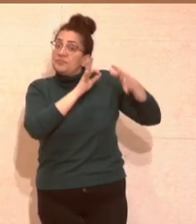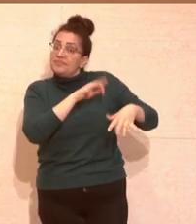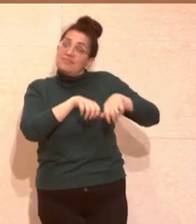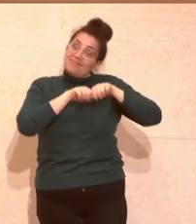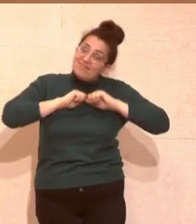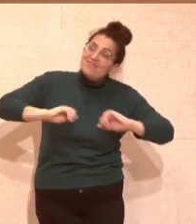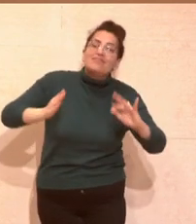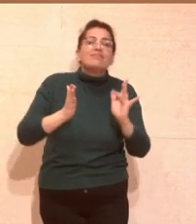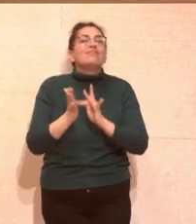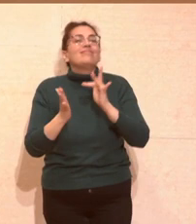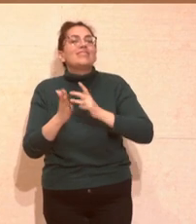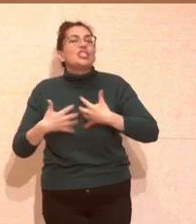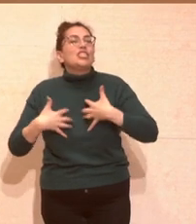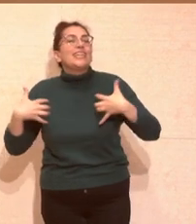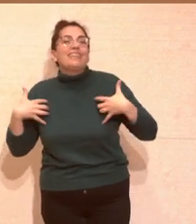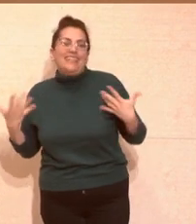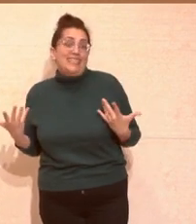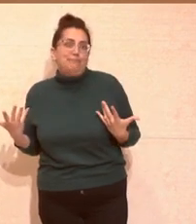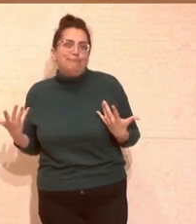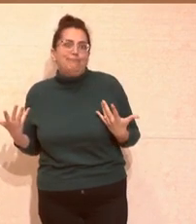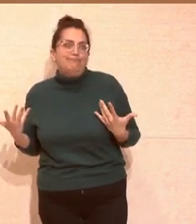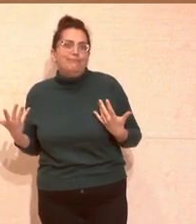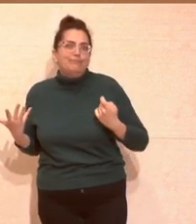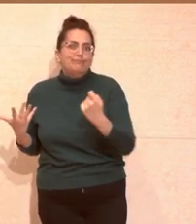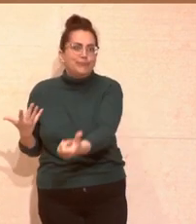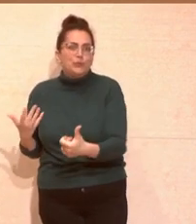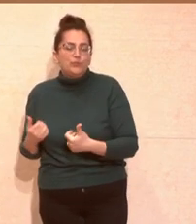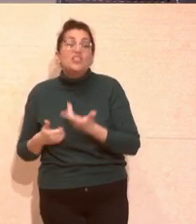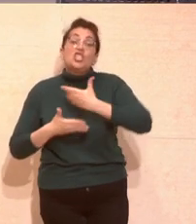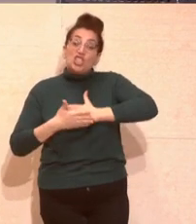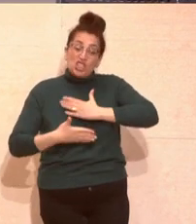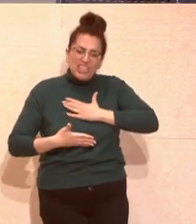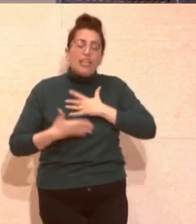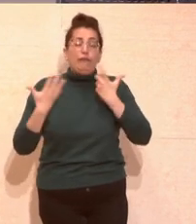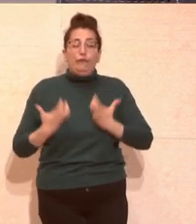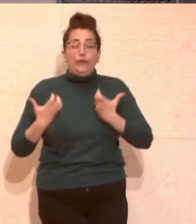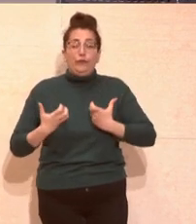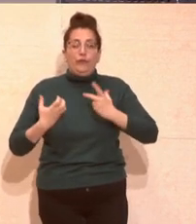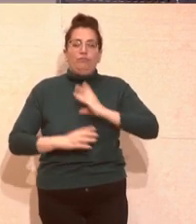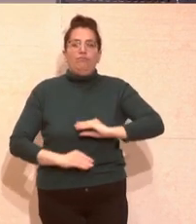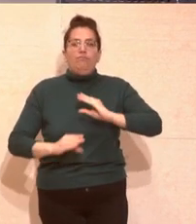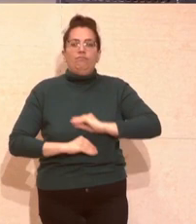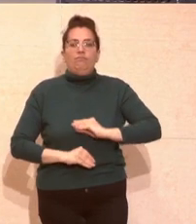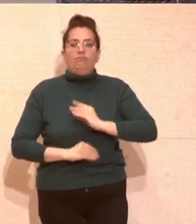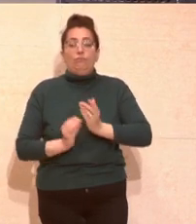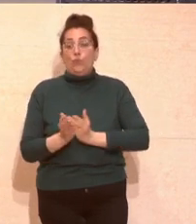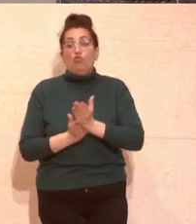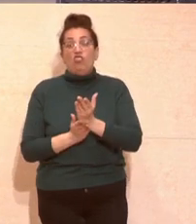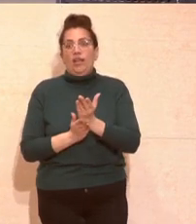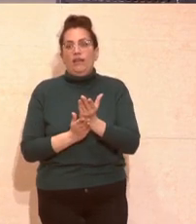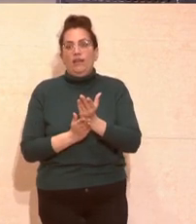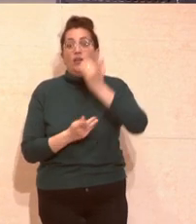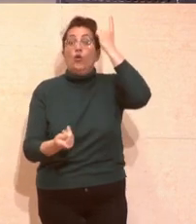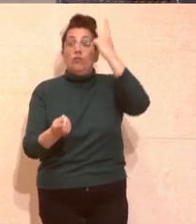cas, c'est un des objectifs de notre groupe de travail, c'est de mener un projet expérimental dans ce sens-là, en espérant pouvoir donner